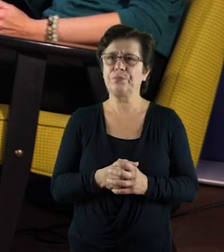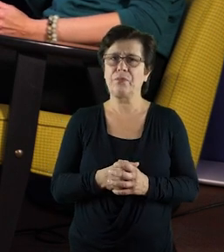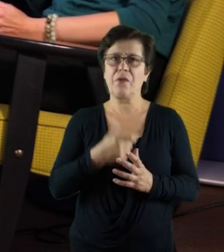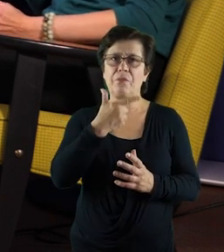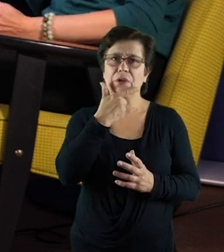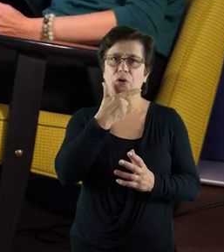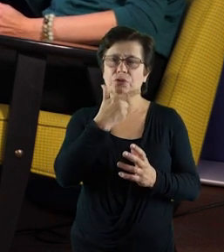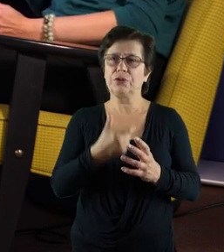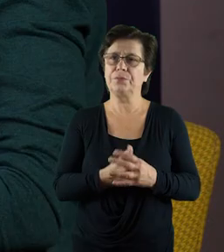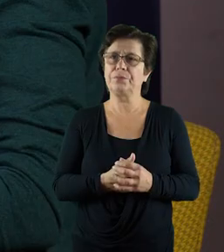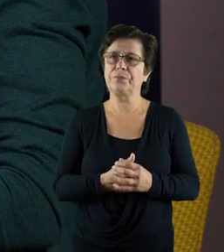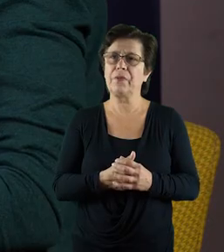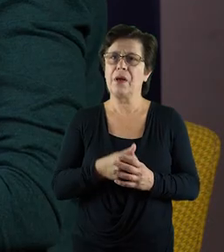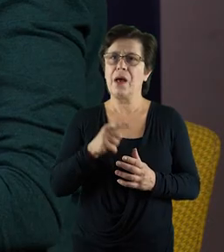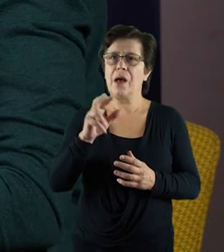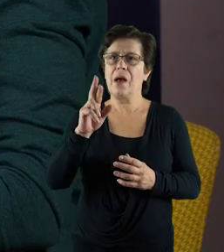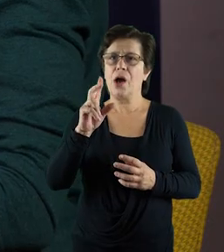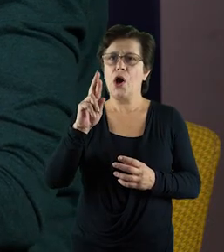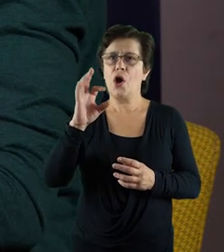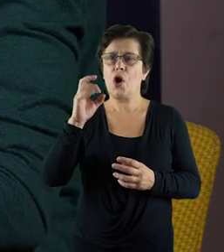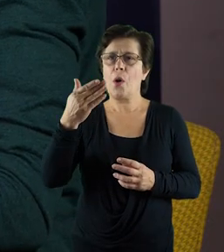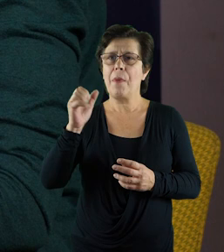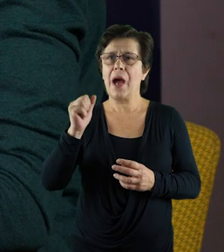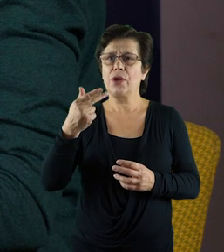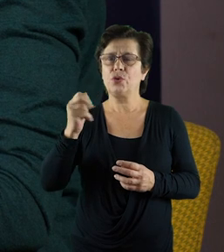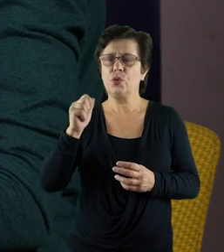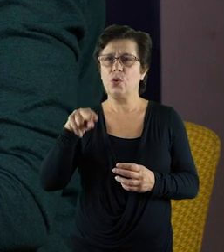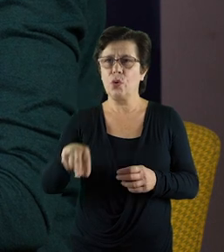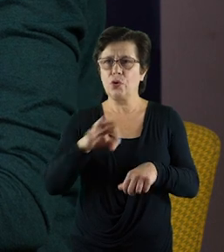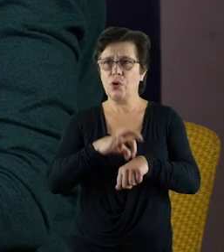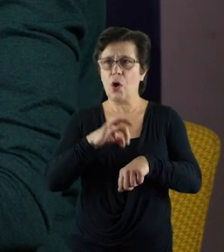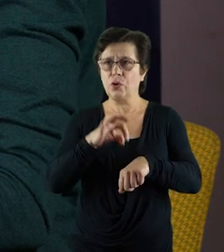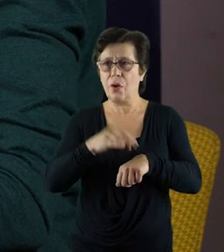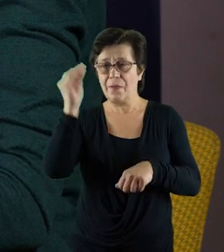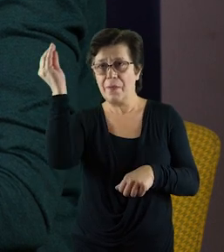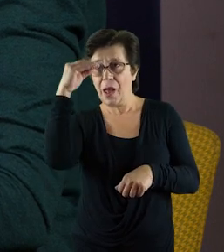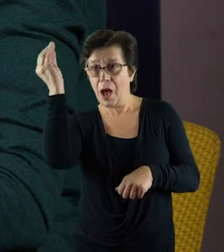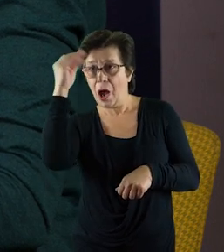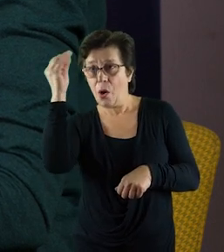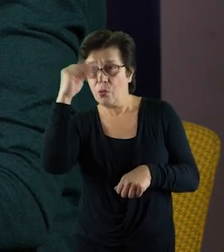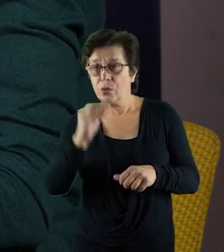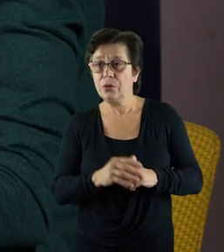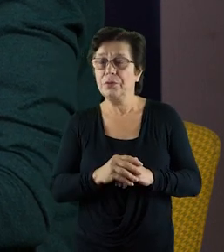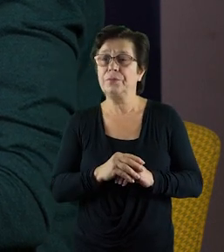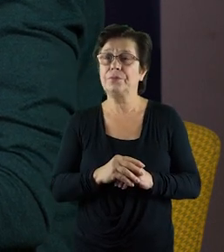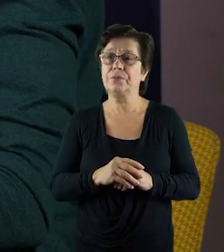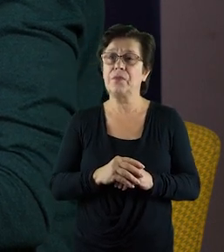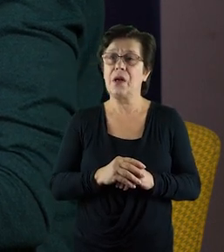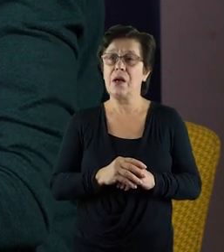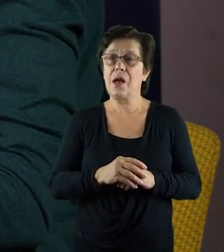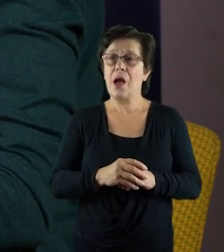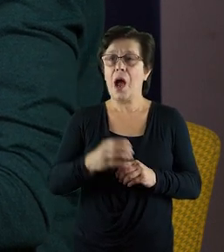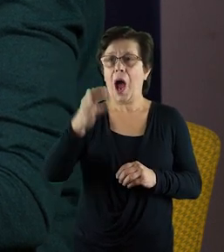Bydgoszcz. Pan Radosław Romaniuk, doktor nauk humanistycznych, literaturoznawca, eseista.